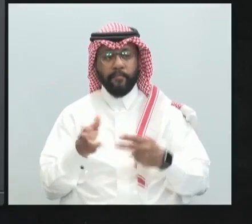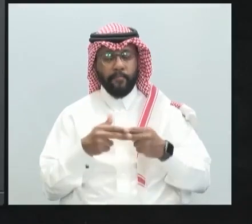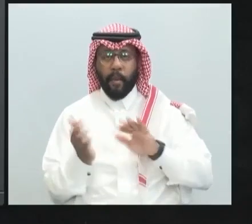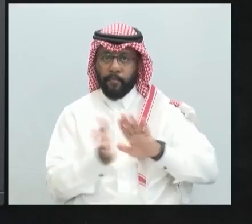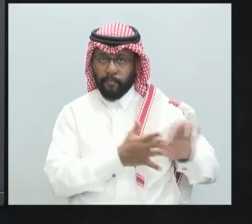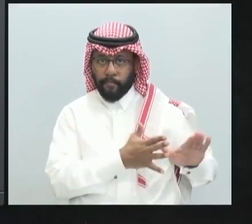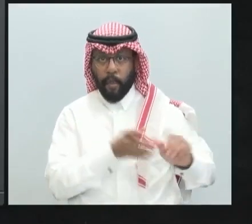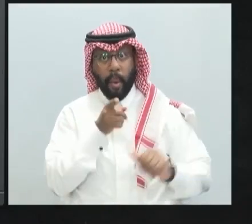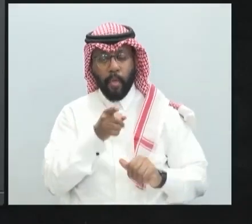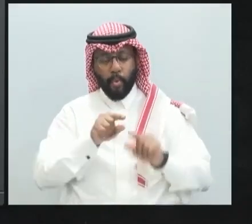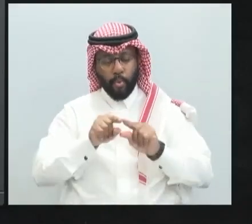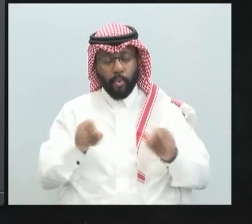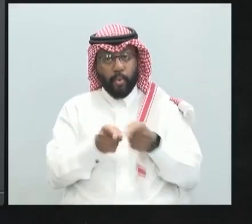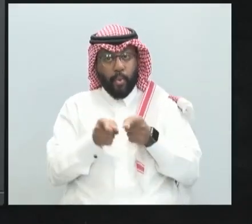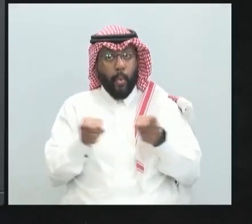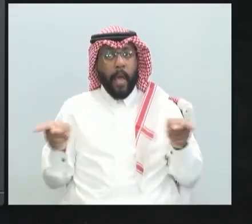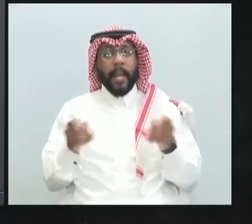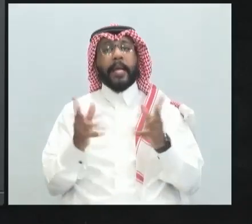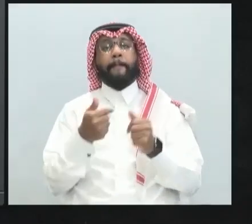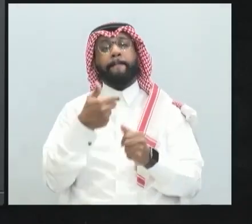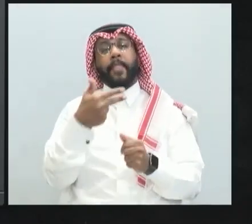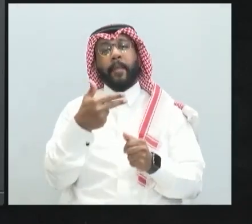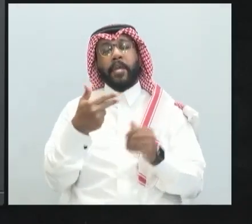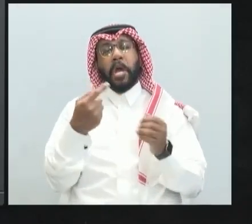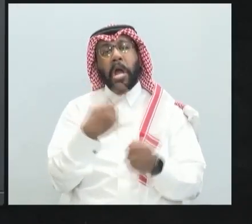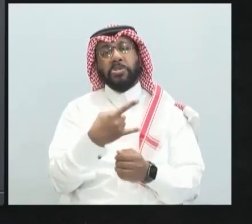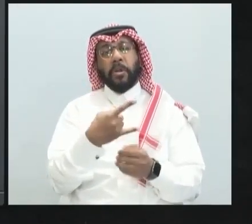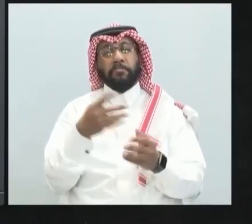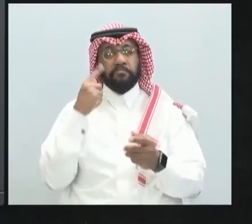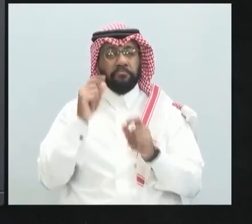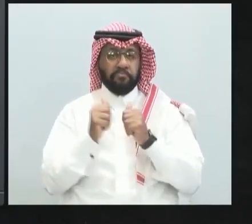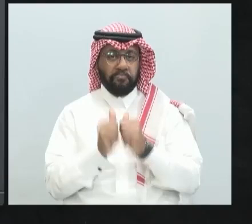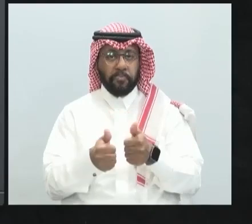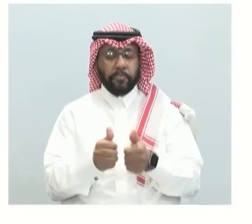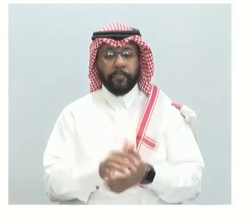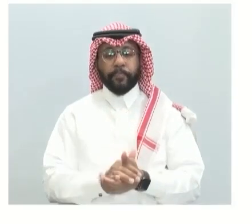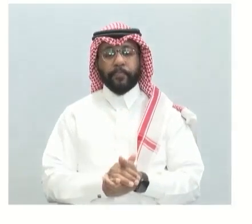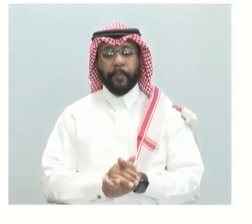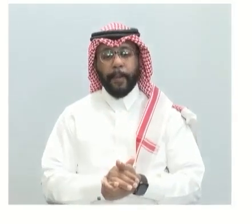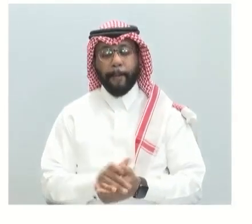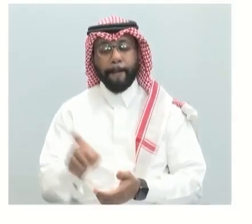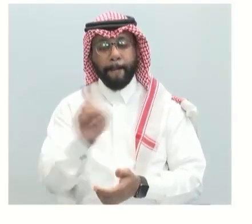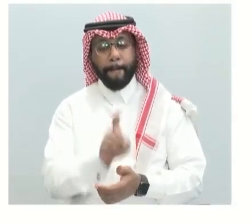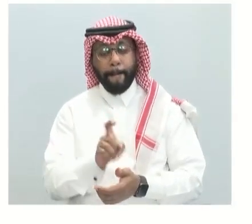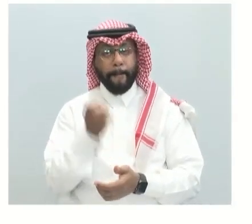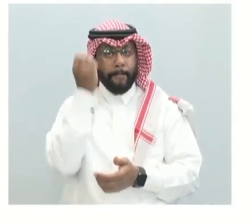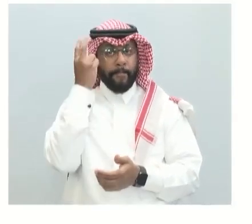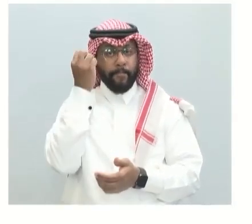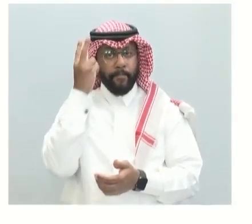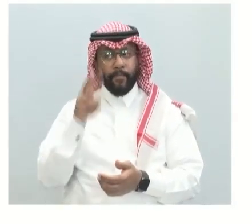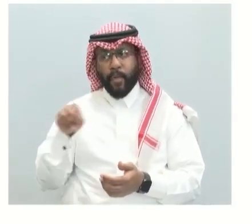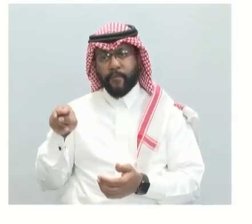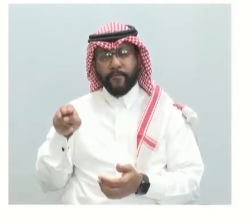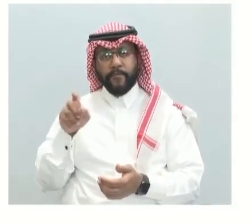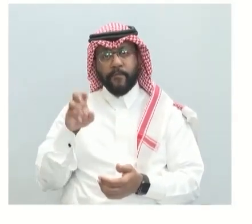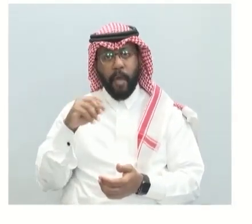لابد ان نستخدم كلمه مرور لا تقل من ثمانيه الى عشره احرف طيب سؤال اخر اقترح فهد على اخته